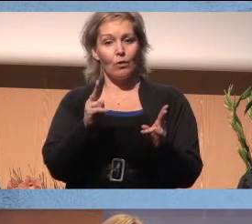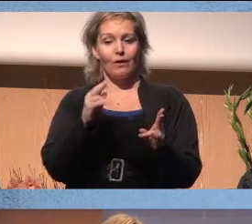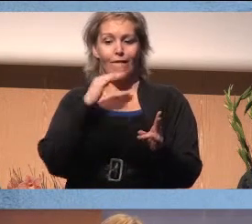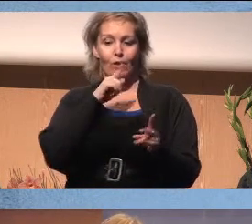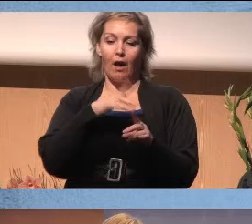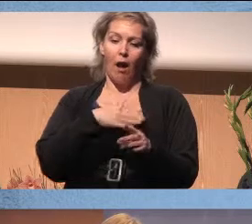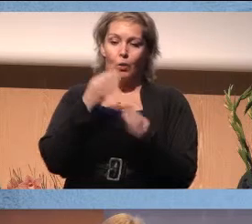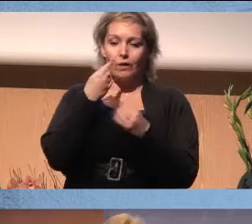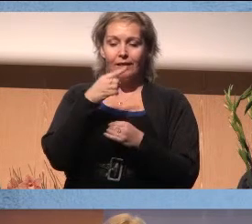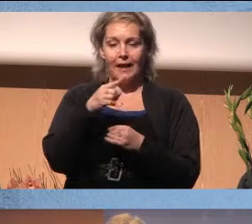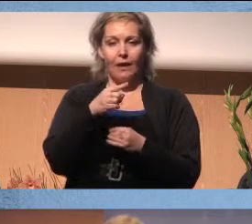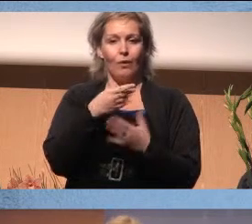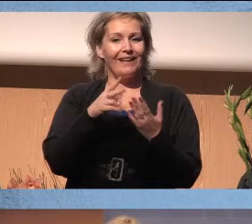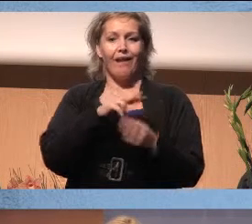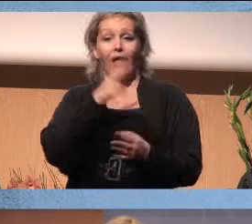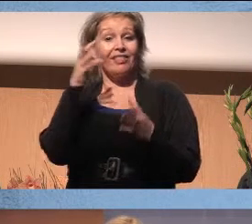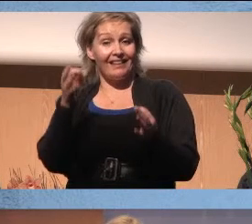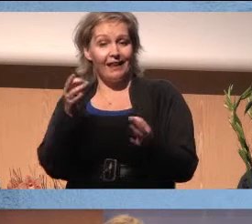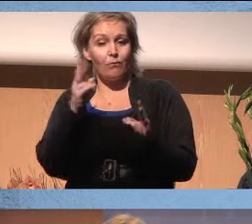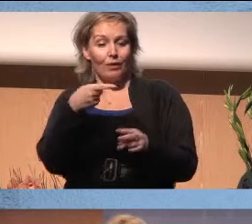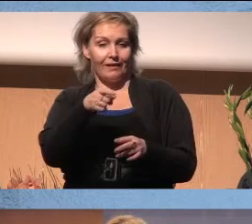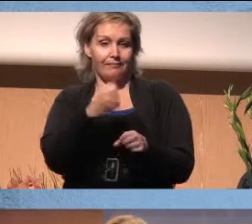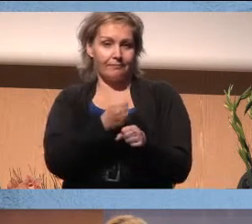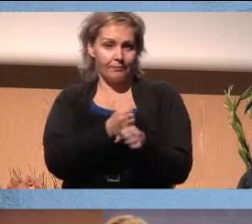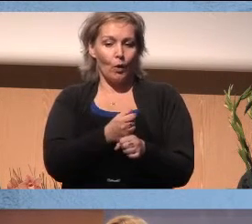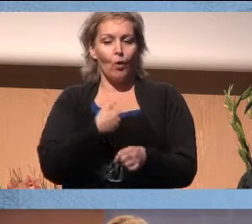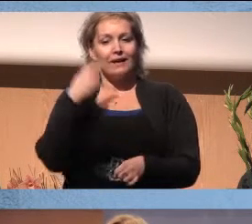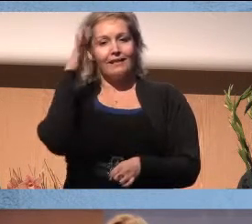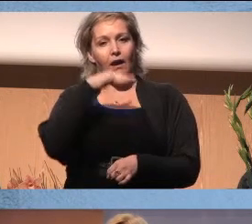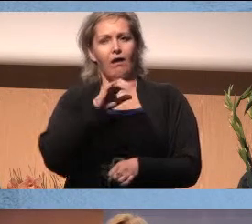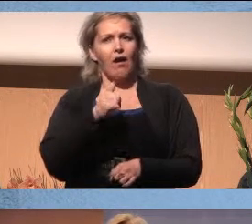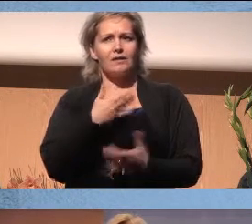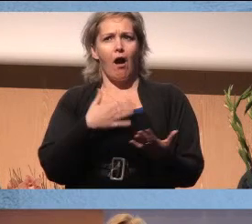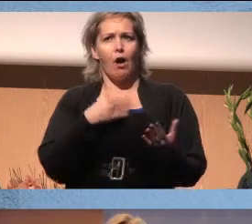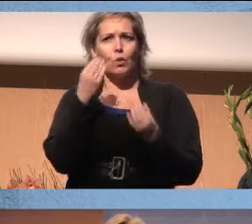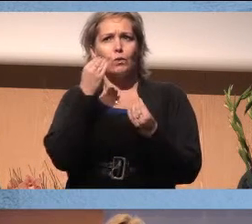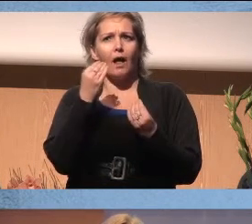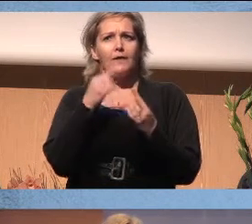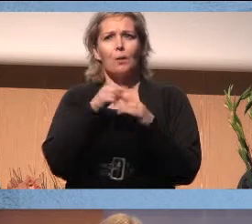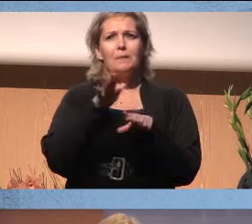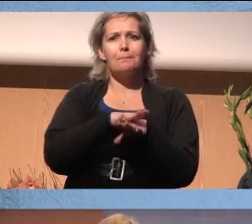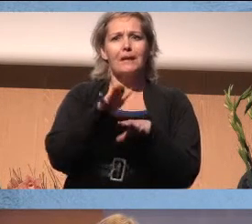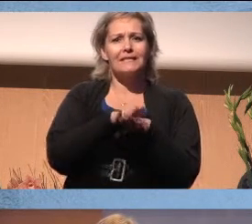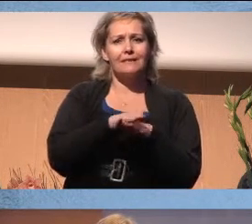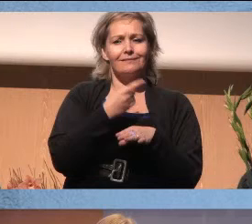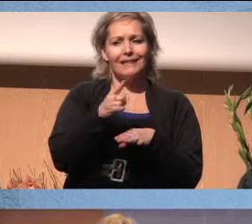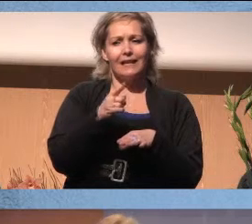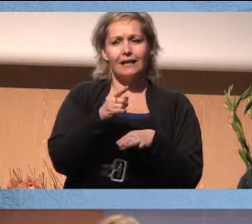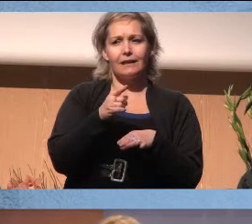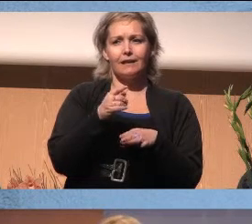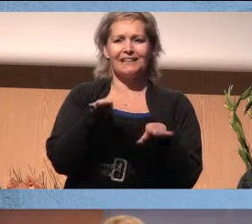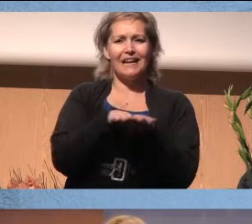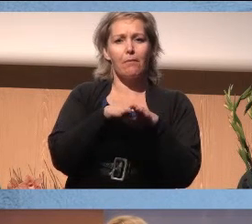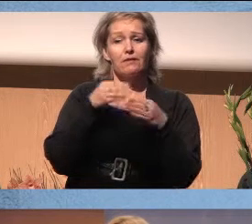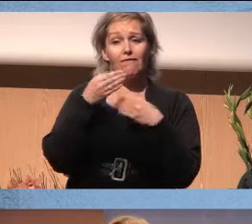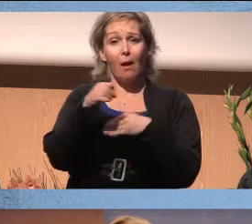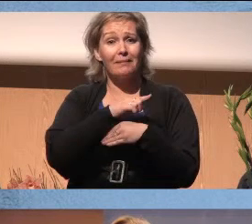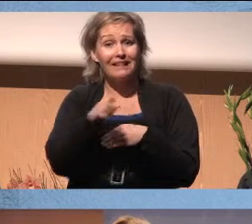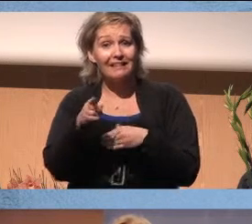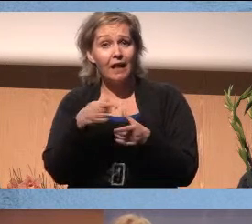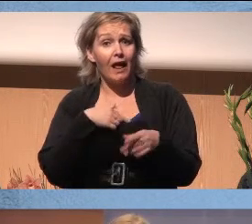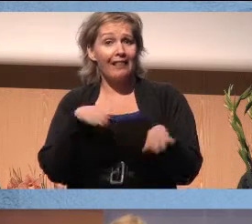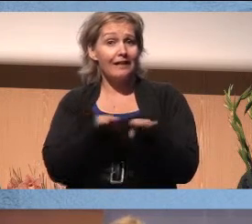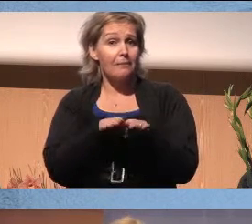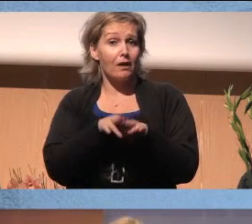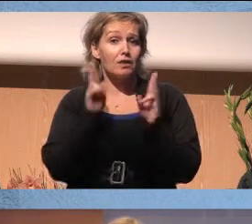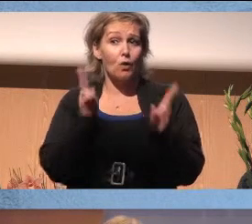til det de utdannet til og ikke andre ting. Vi tenker at vi kanskje ikke har utdannings- og spesialistløp tilpasset fremtiden, eller tilpasset